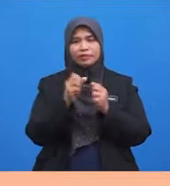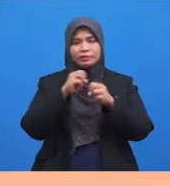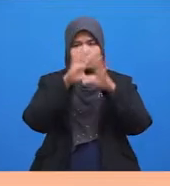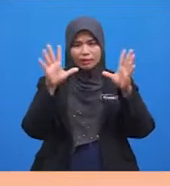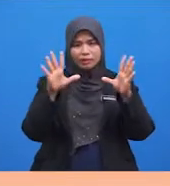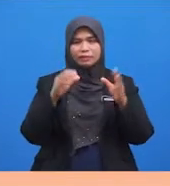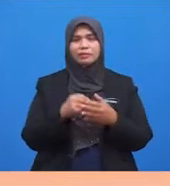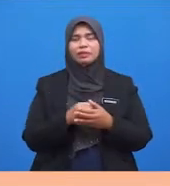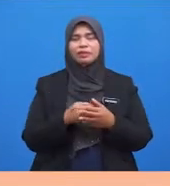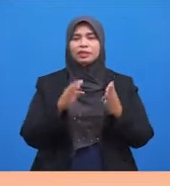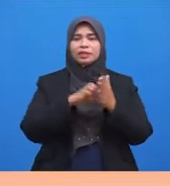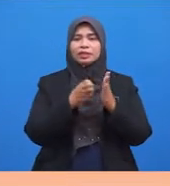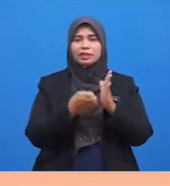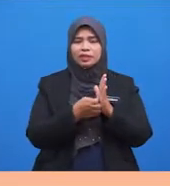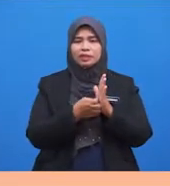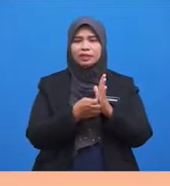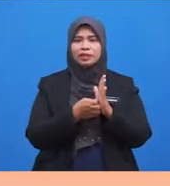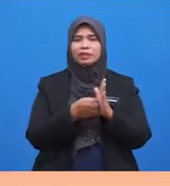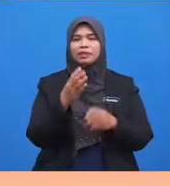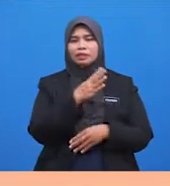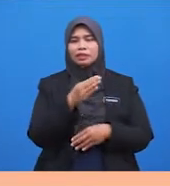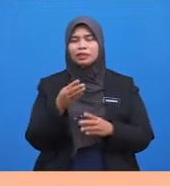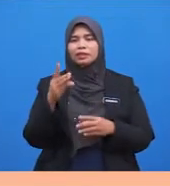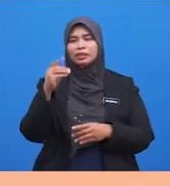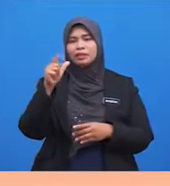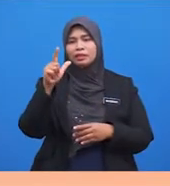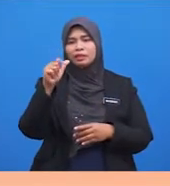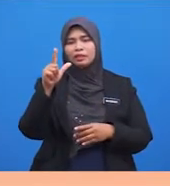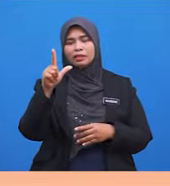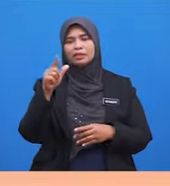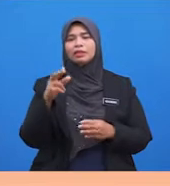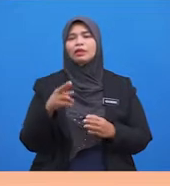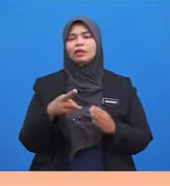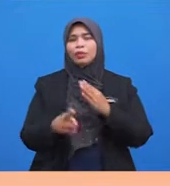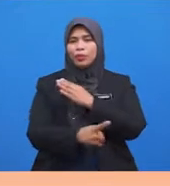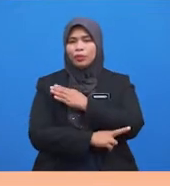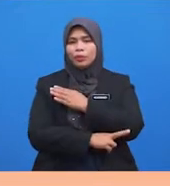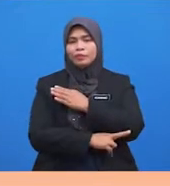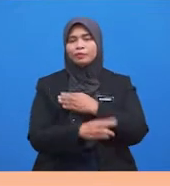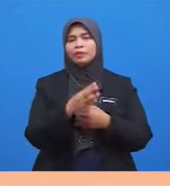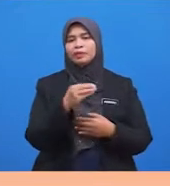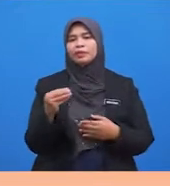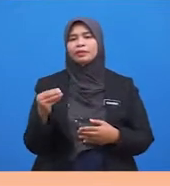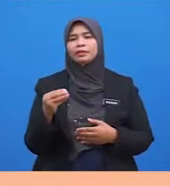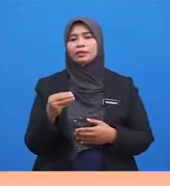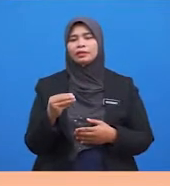jelas pengertian, dalil, hukum dan